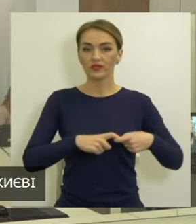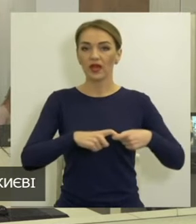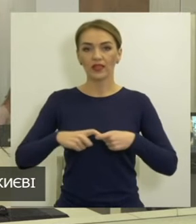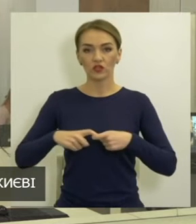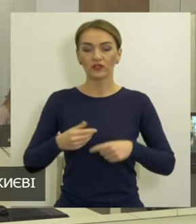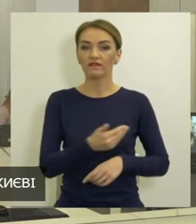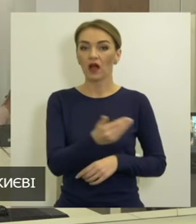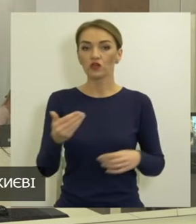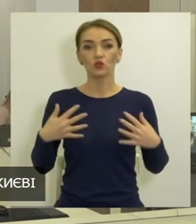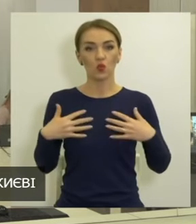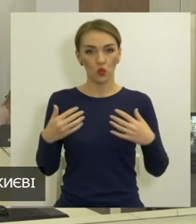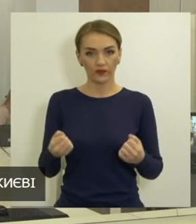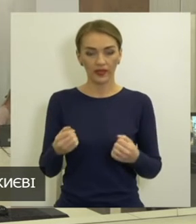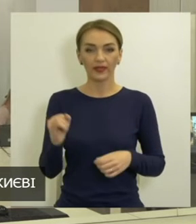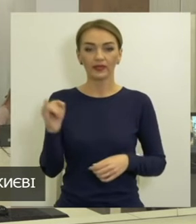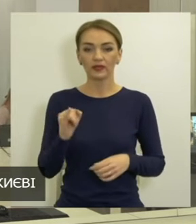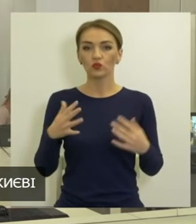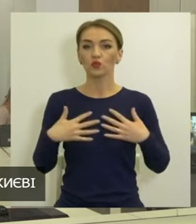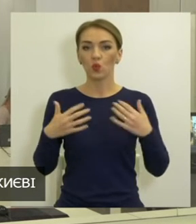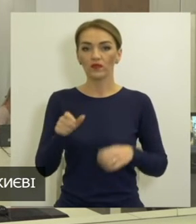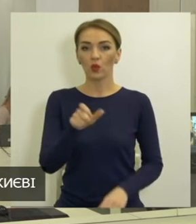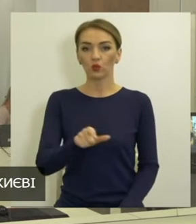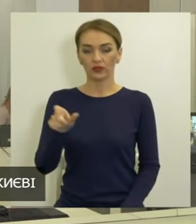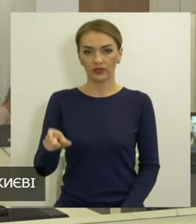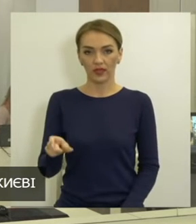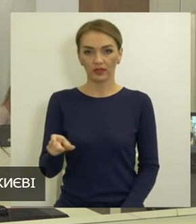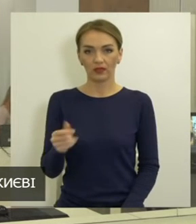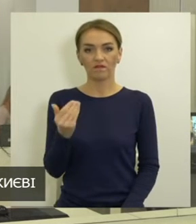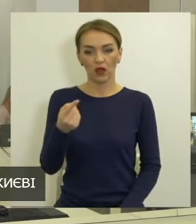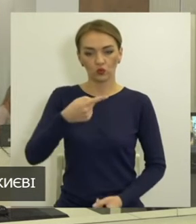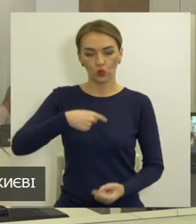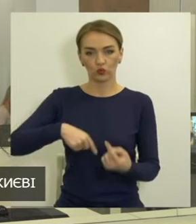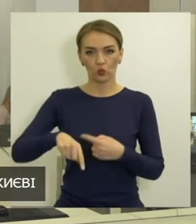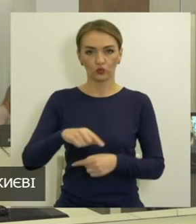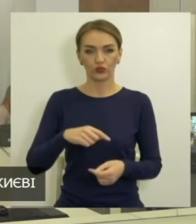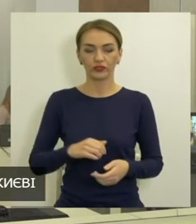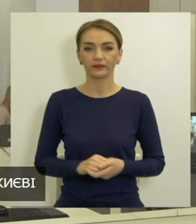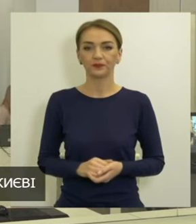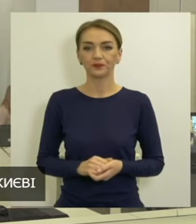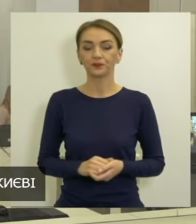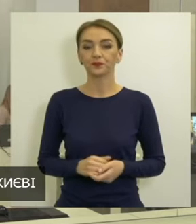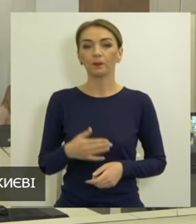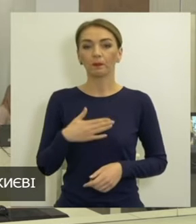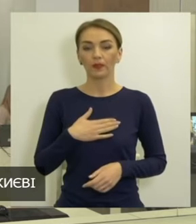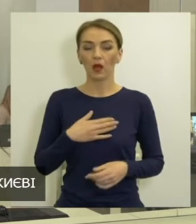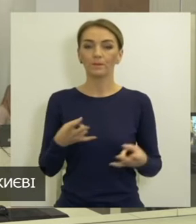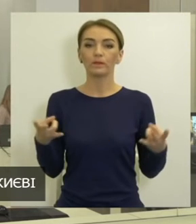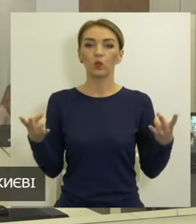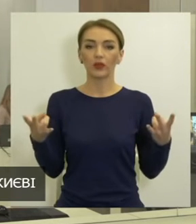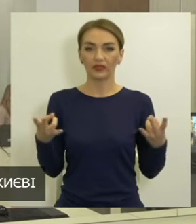і ваше здоров'я, і здоров'я людей, вас оточуючих. Нам